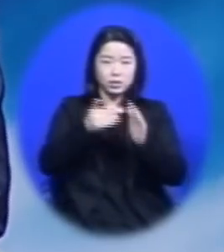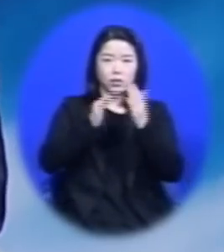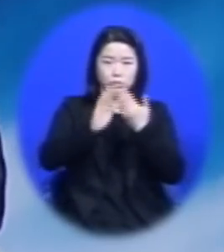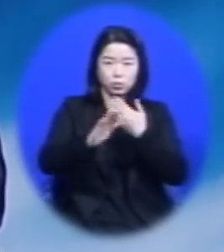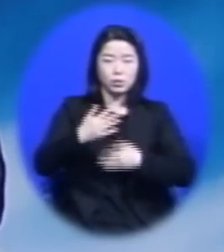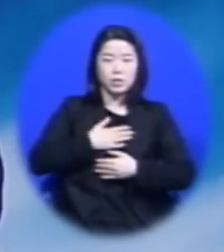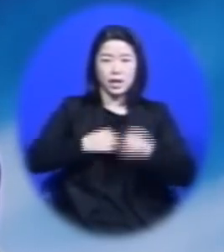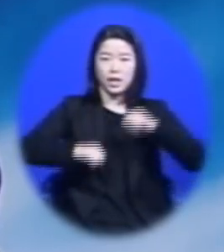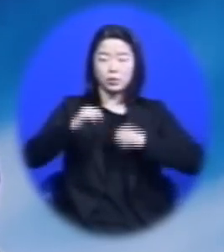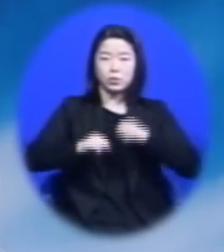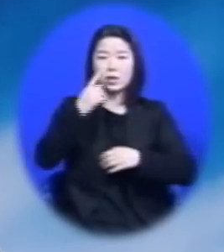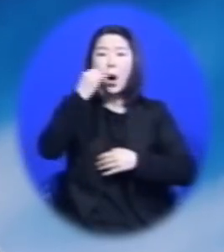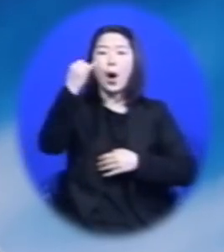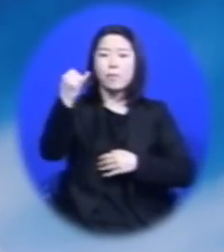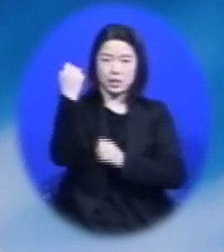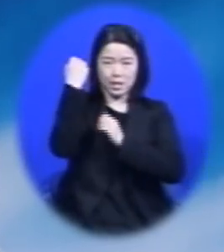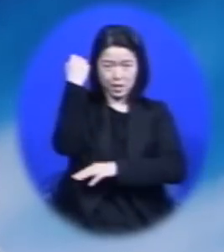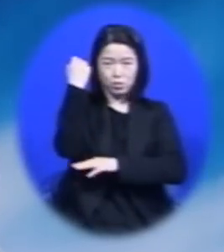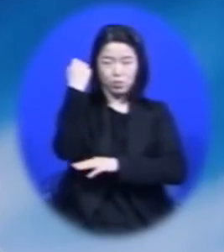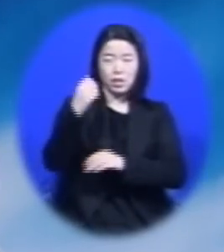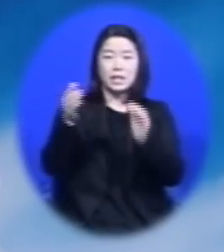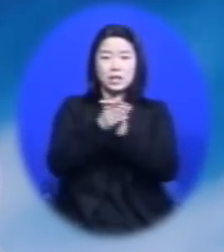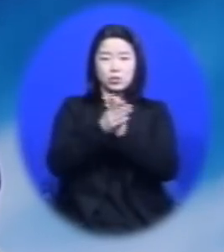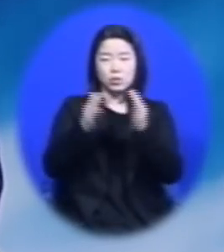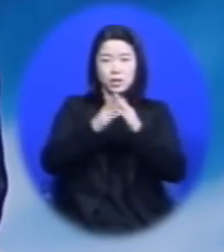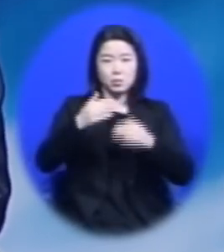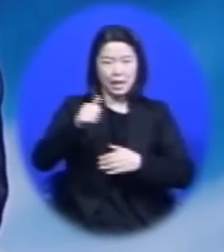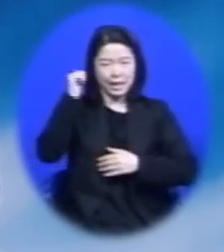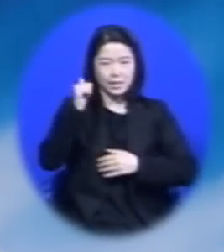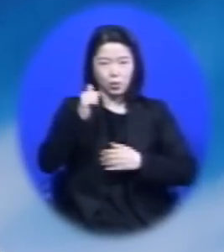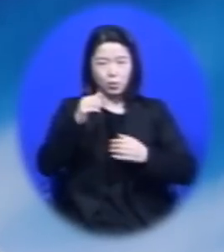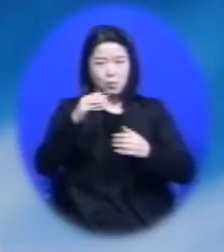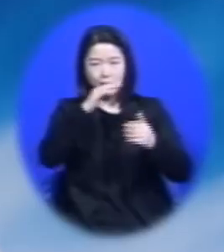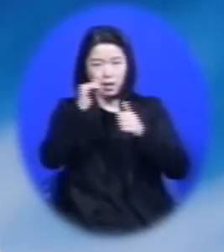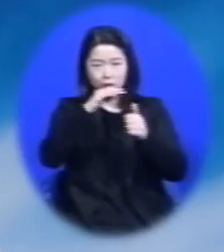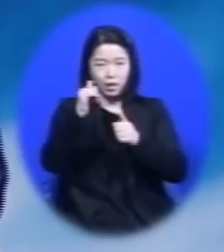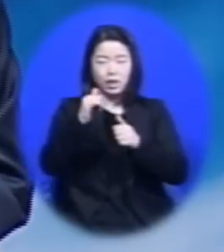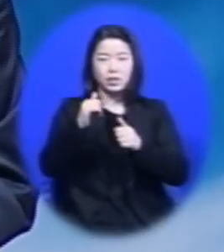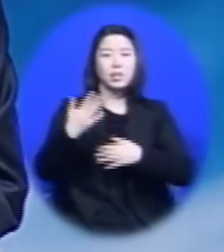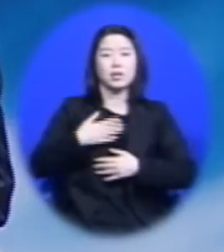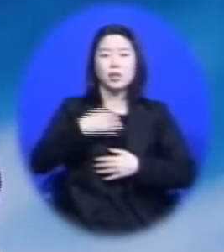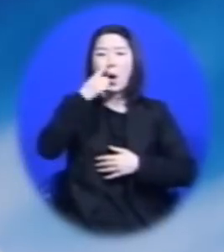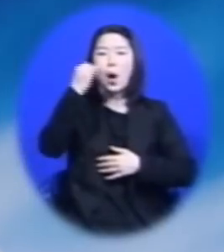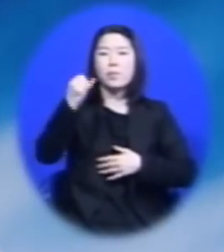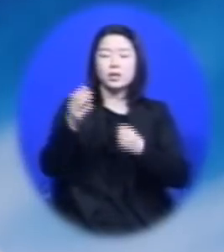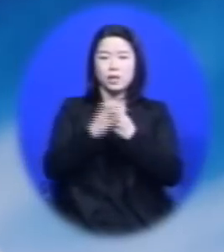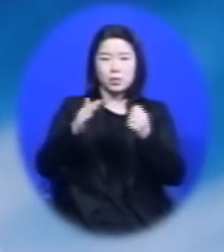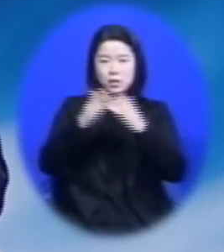저의 행동은 어머니가 기준이 되어버렸습니다 친구들이 집을 나가자고 할 때 저는 어머니 때문에 나갈 수